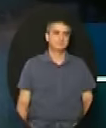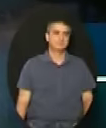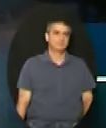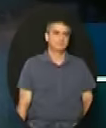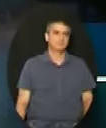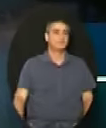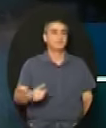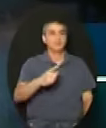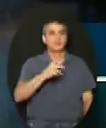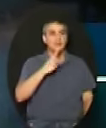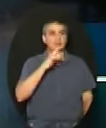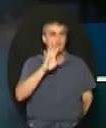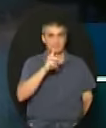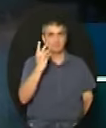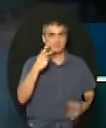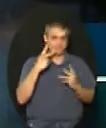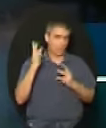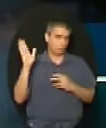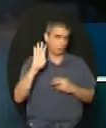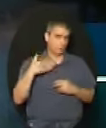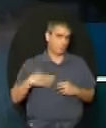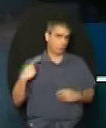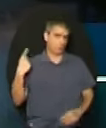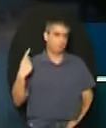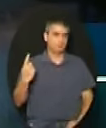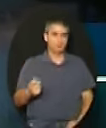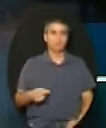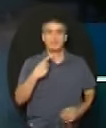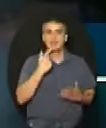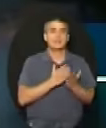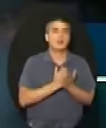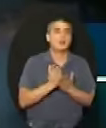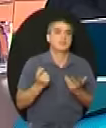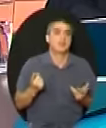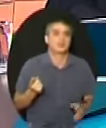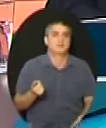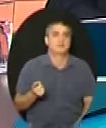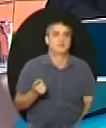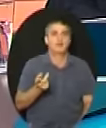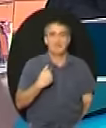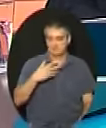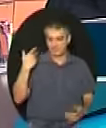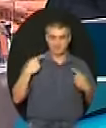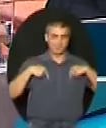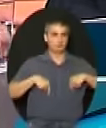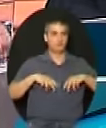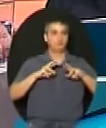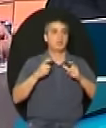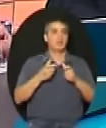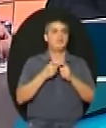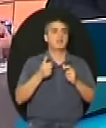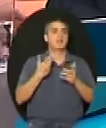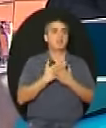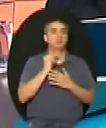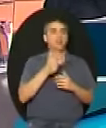וזה פתרון גם שנתניהו לדעתי חפץ בו. גילוי נאות. גילוי נאות. אני הייתי יושב ראש חברת החדשות של